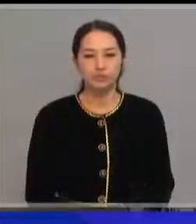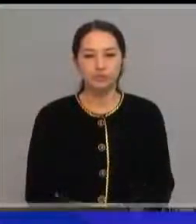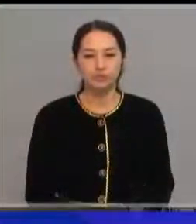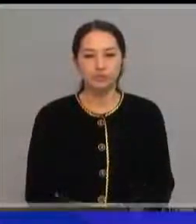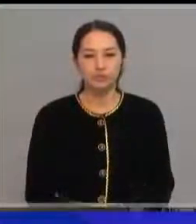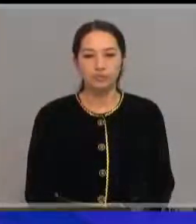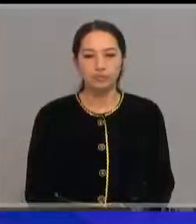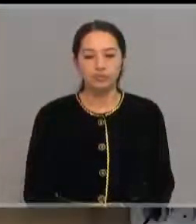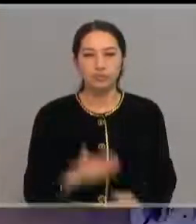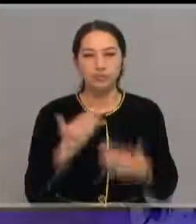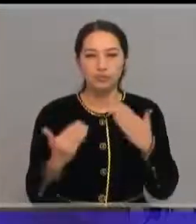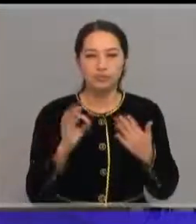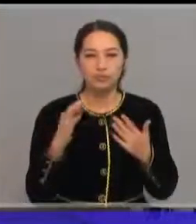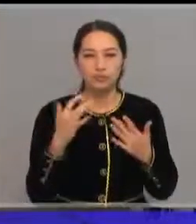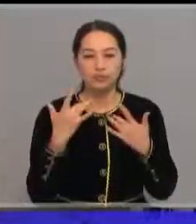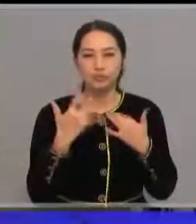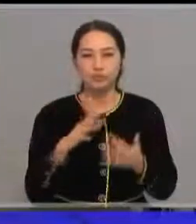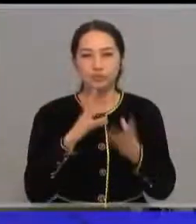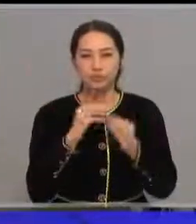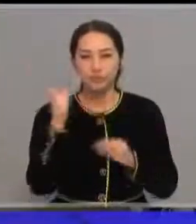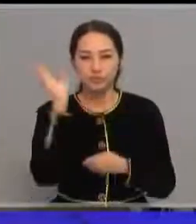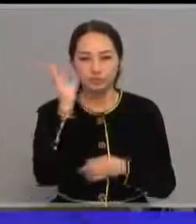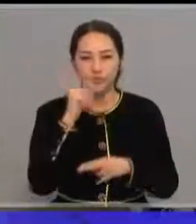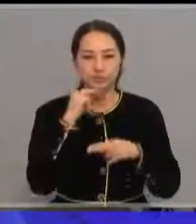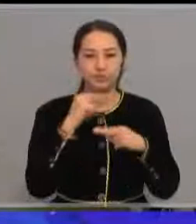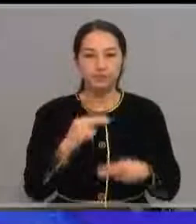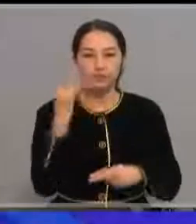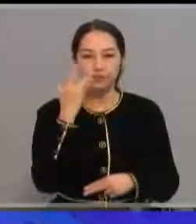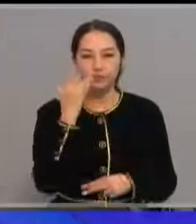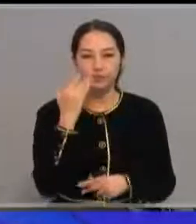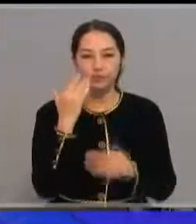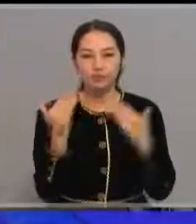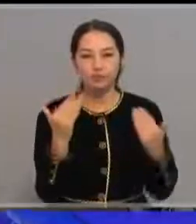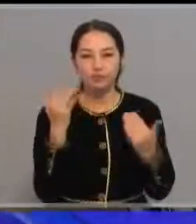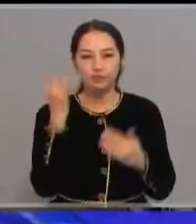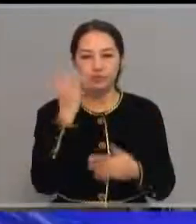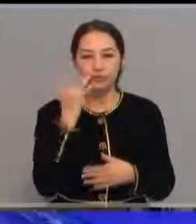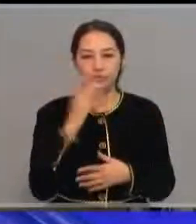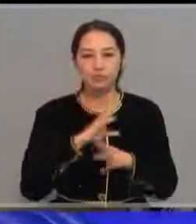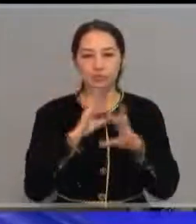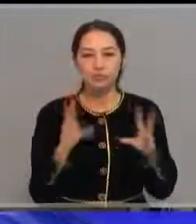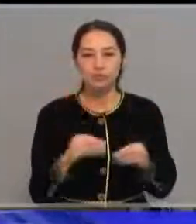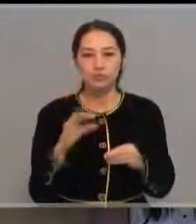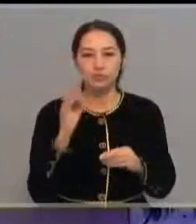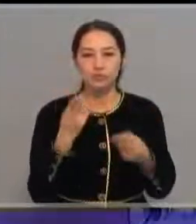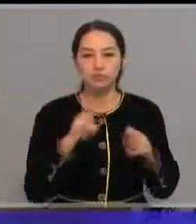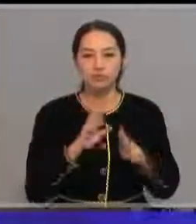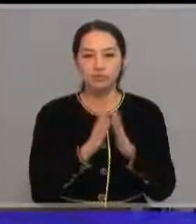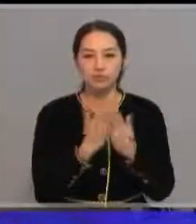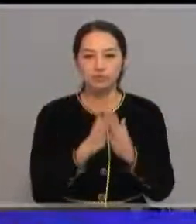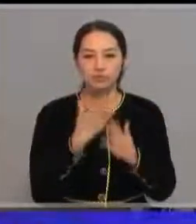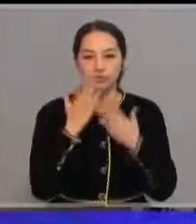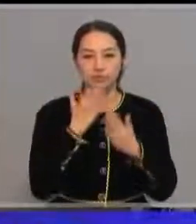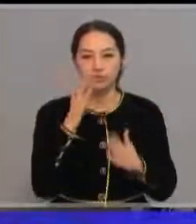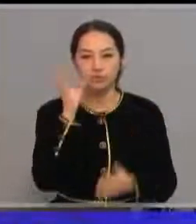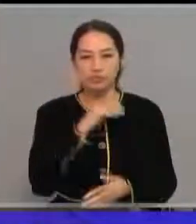Олардың мұқтаждарын талап тілектерін тыңдап отырмыз. Оларға жаңағы барлық қалған кітабымызды оқуға